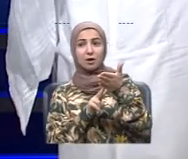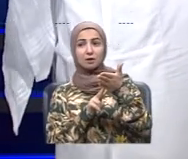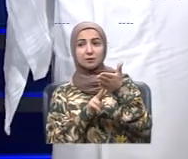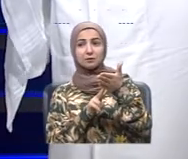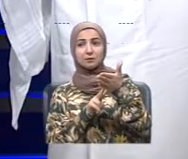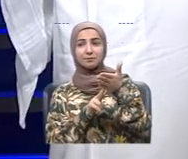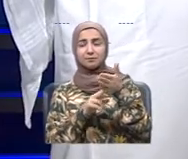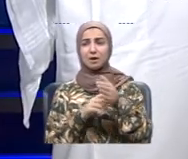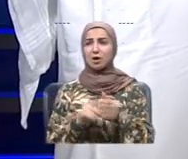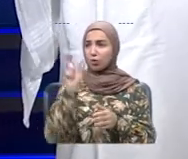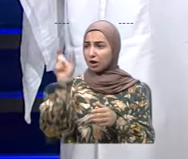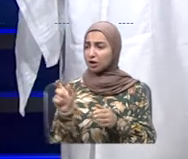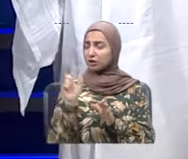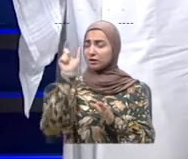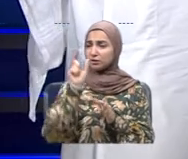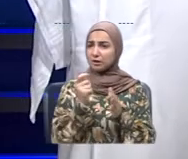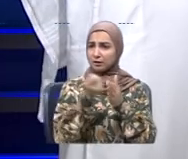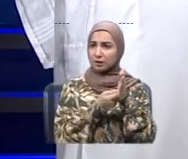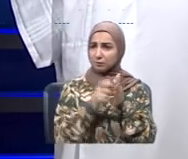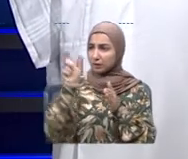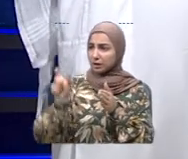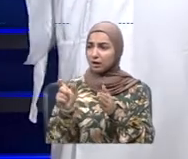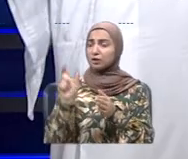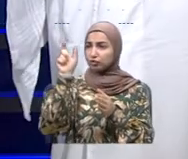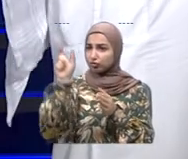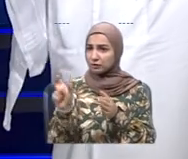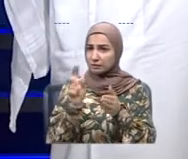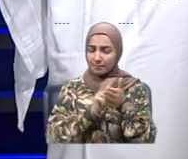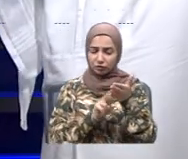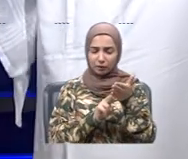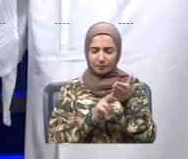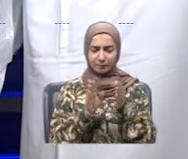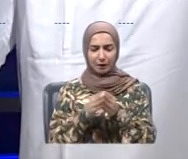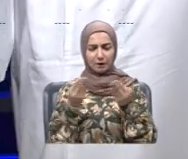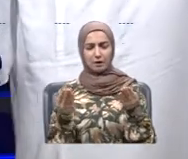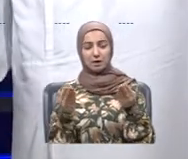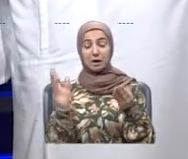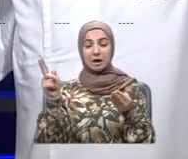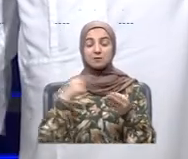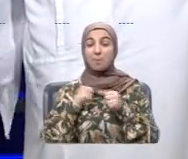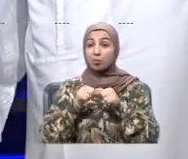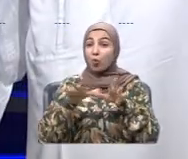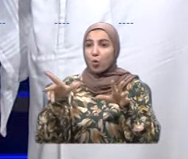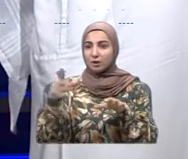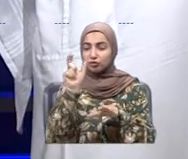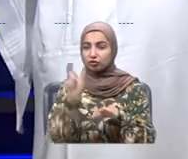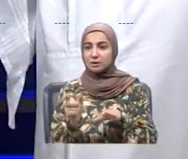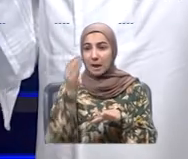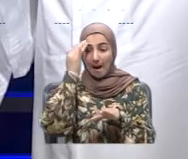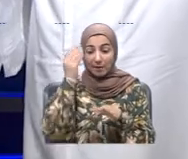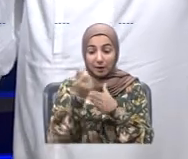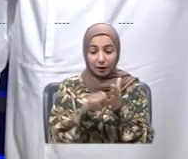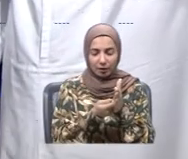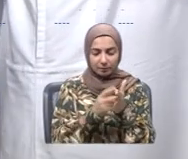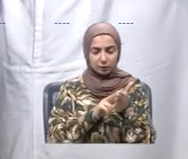الكاتب الشخصية، اسم مشهور، ثم يتفاجأ حينما يقرأ له بضعف